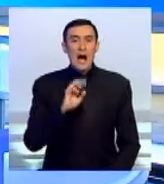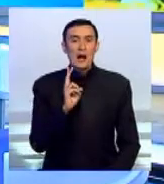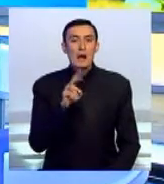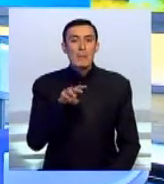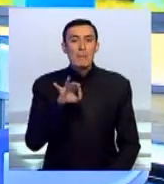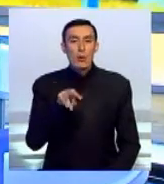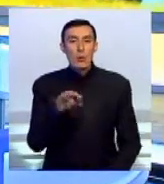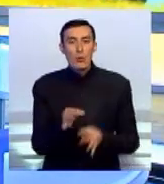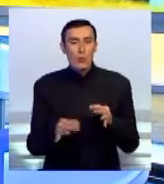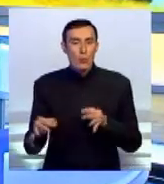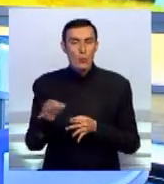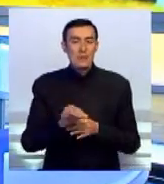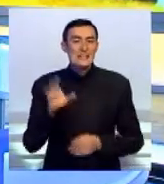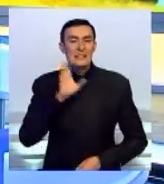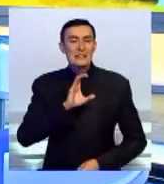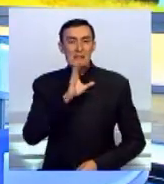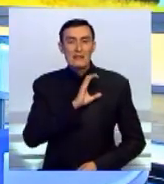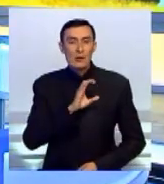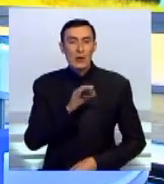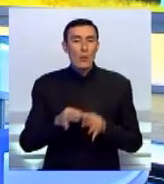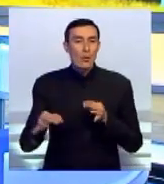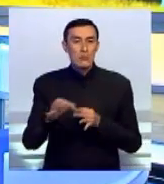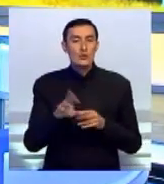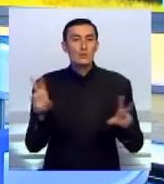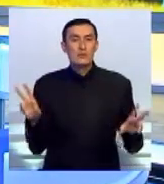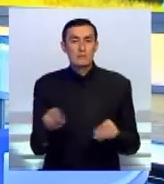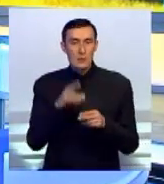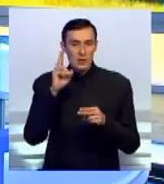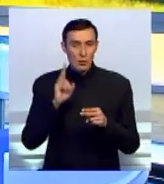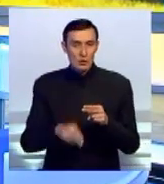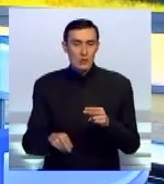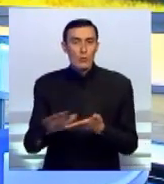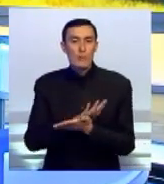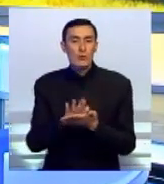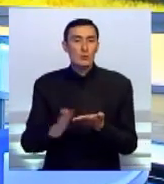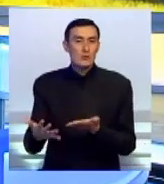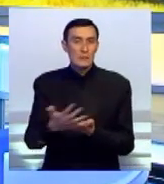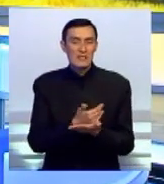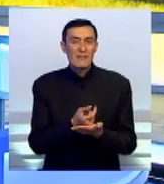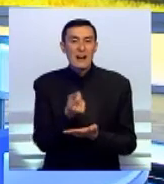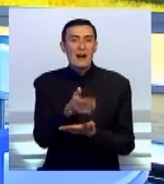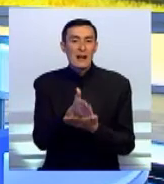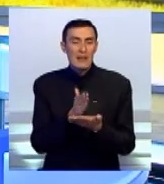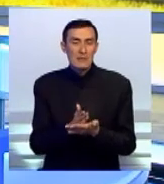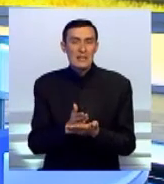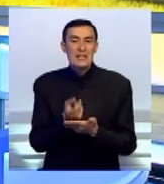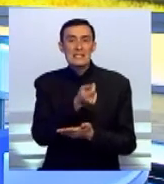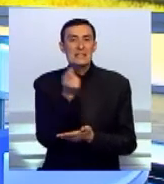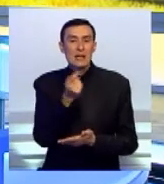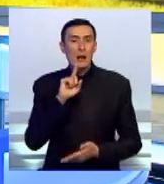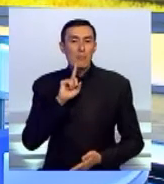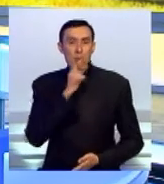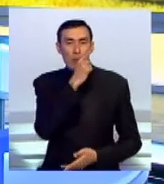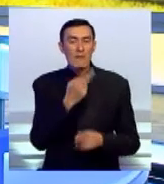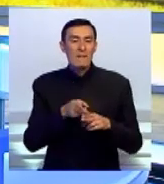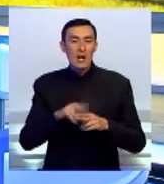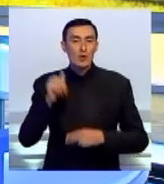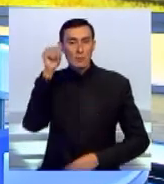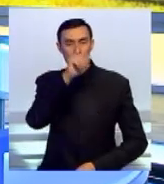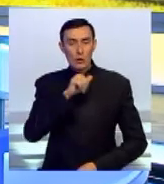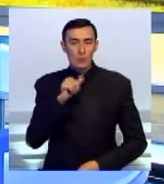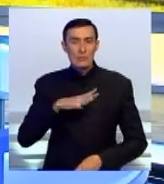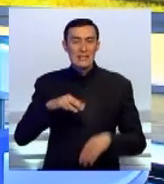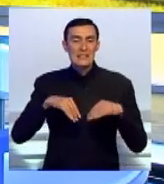Акмолинская область, первая из северных регионов, успешно завершила уборочную кампанию по зерновым и зернобобовым культурам. Ими в этом году